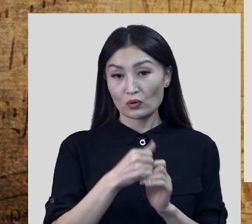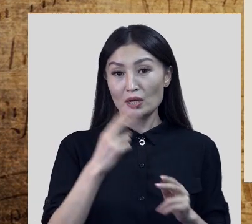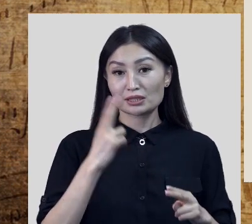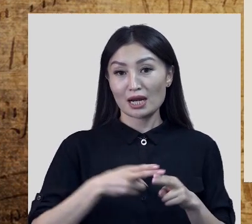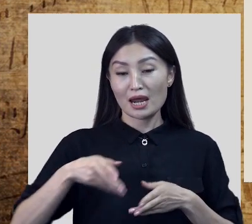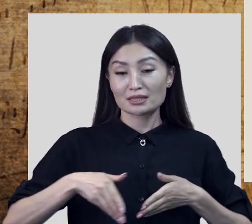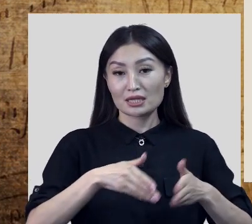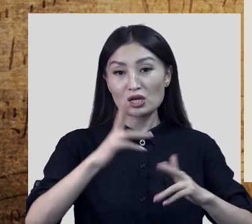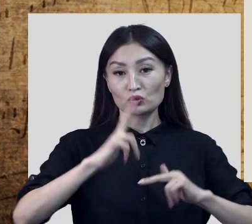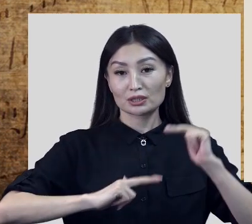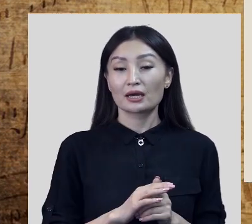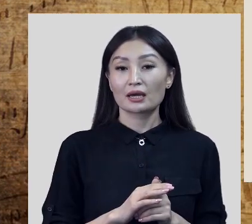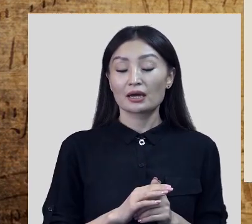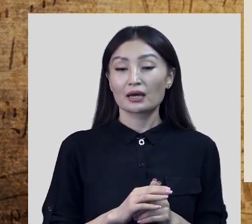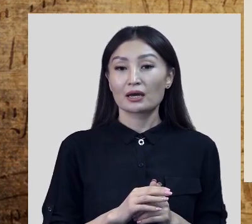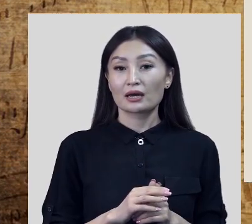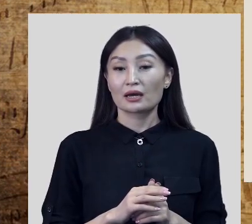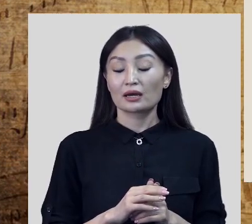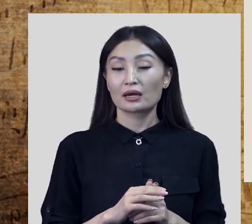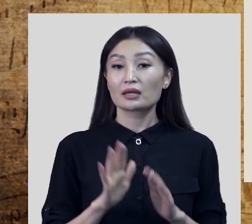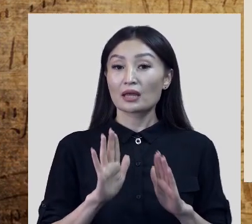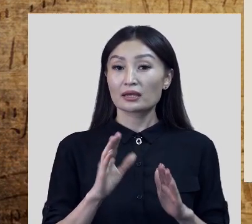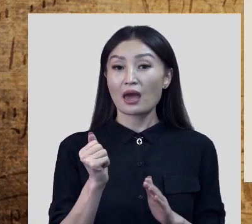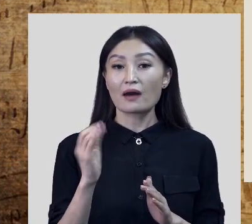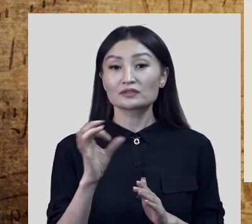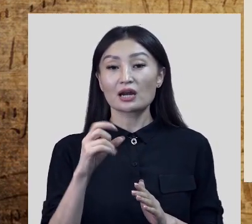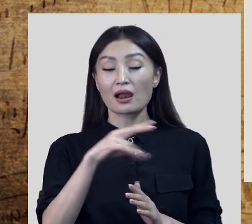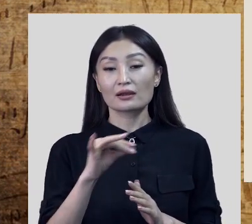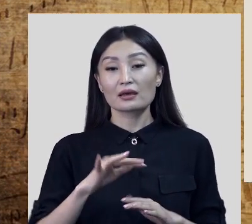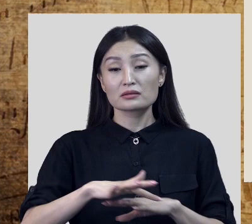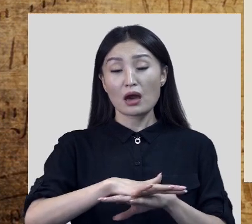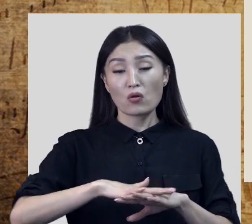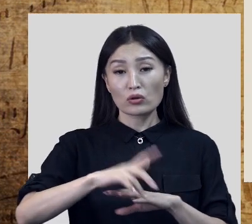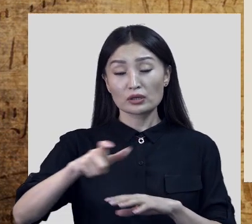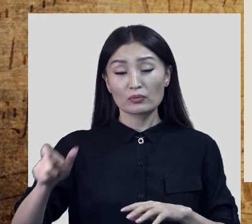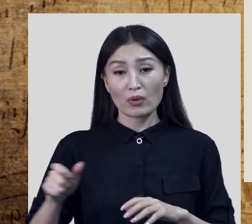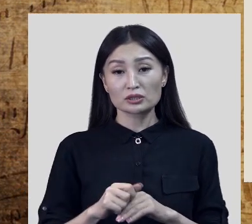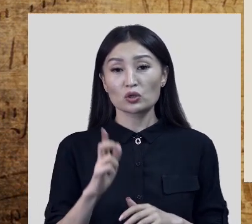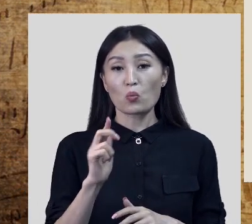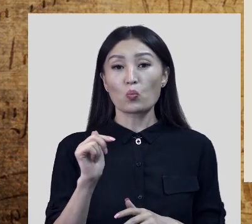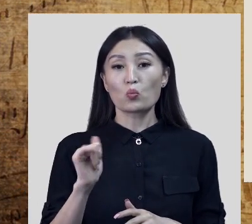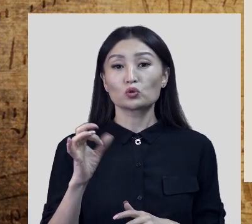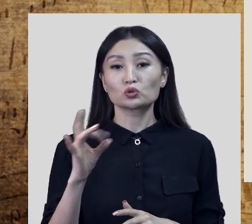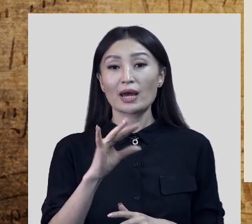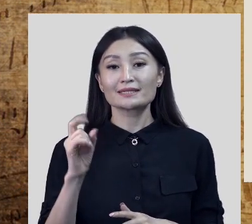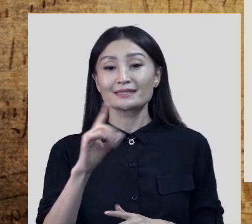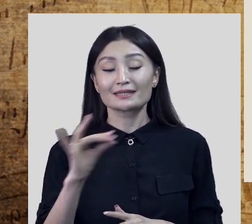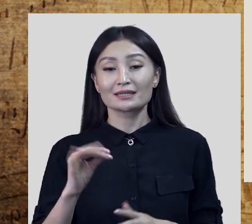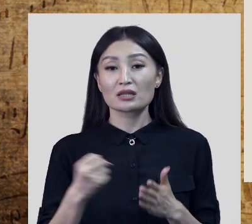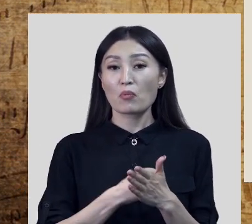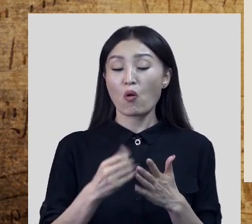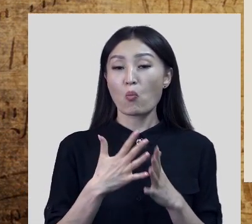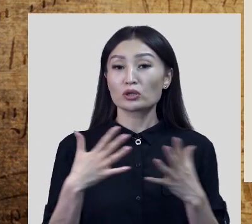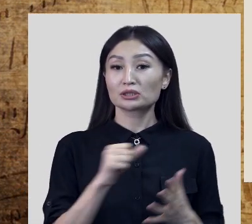железнодорожное строительство как в канаде так и в австралии народные массы а частичные буржуазии добивались больше